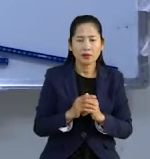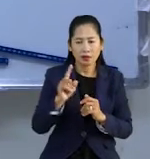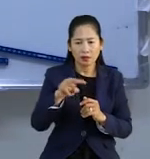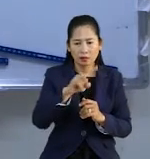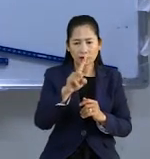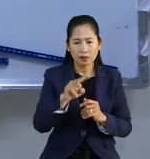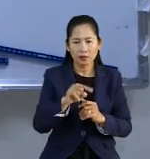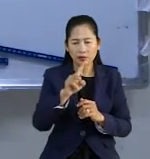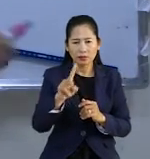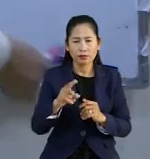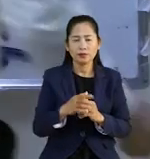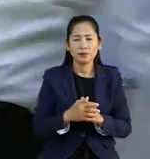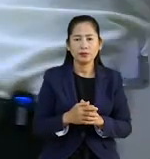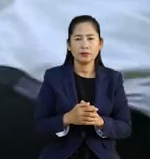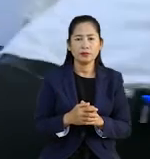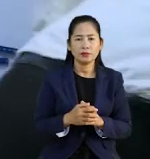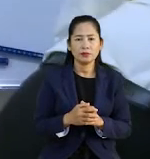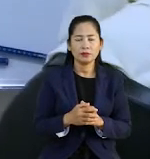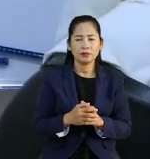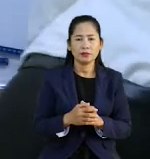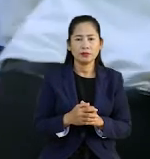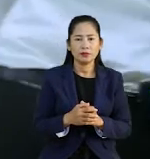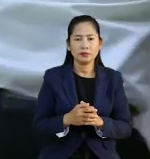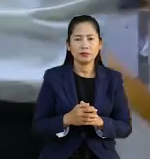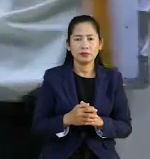นัวสุโขนไอ้เหล่านี้นะมันเตะเตียน